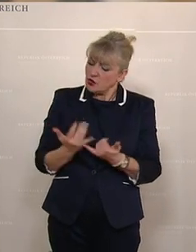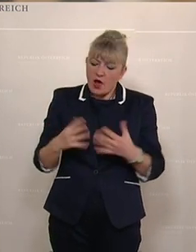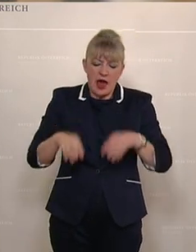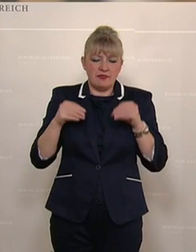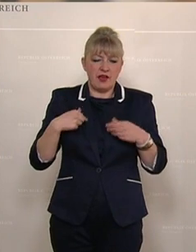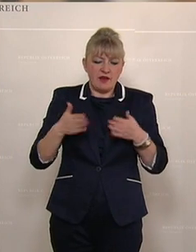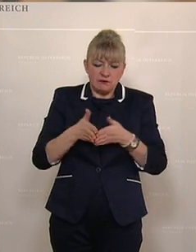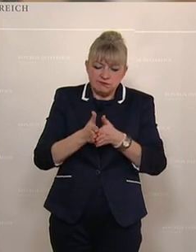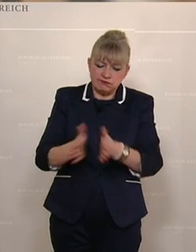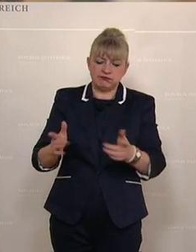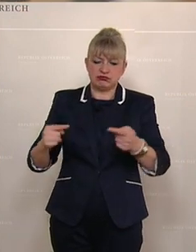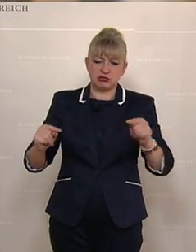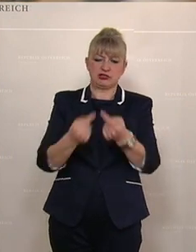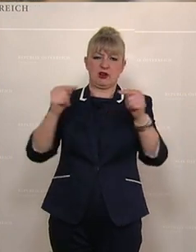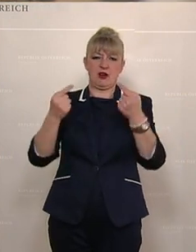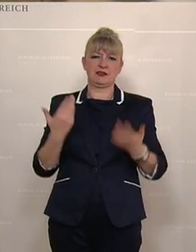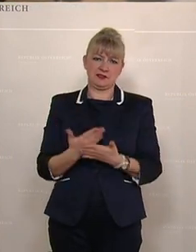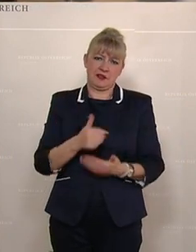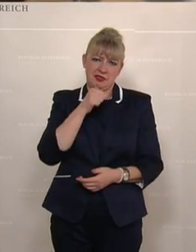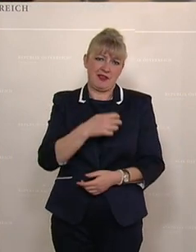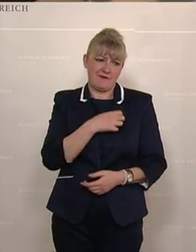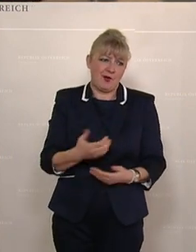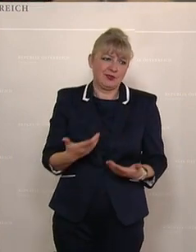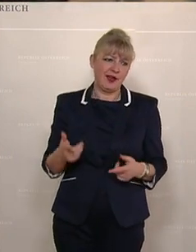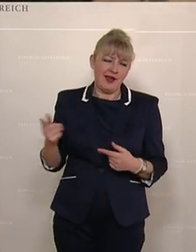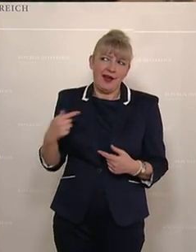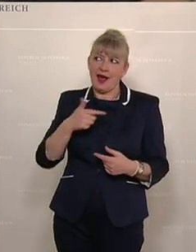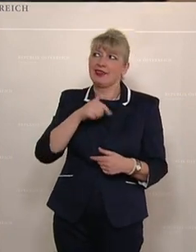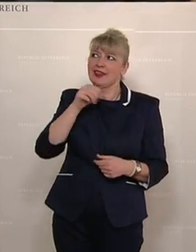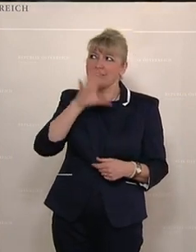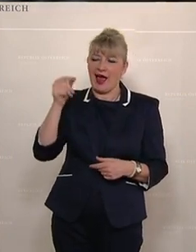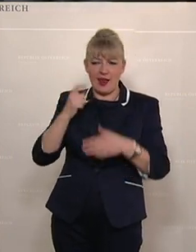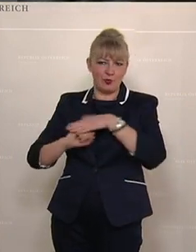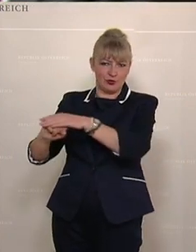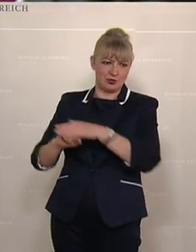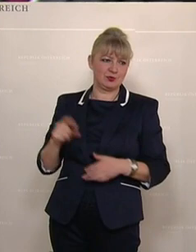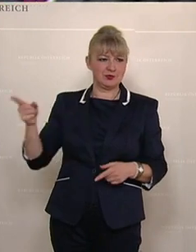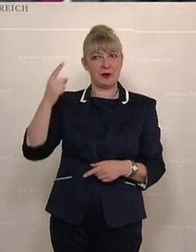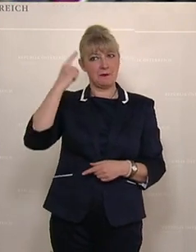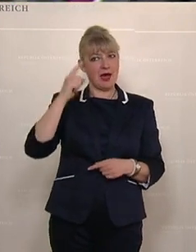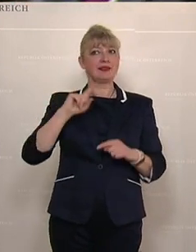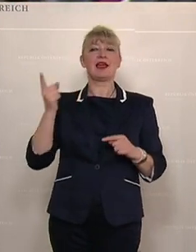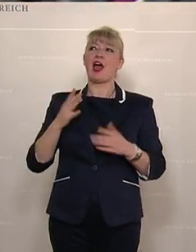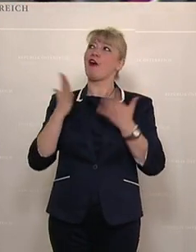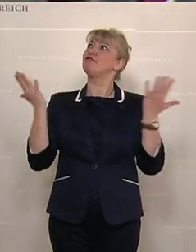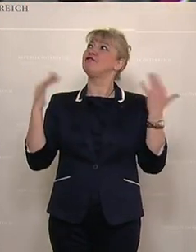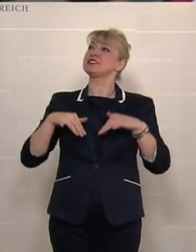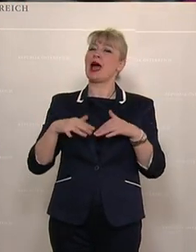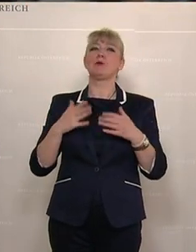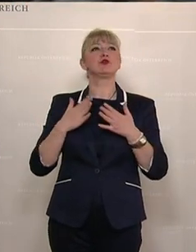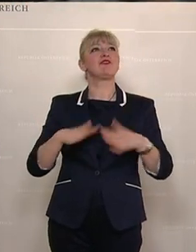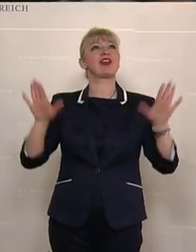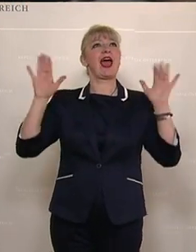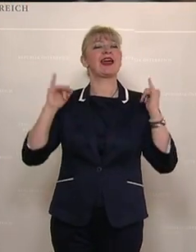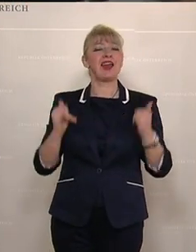Polarisierung, dann darf man sich nicht wundern, wenn man dann nicht alle Menschen mitnimmt. Sie sprechen vom Hochhalten der Versammlungsfreiheit. Wir